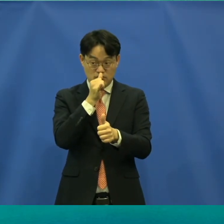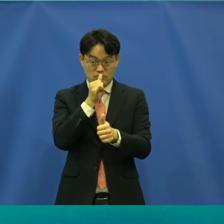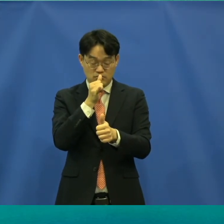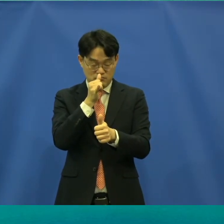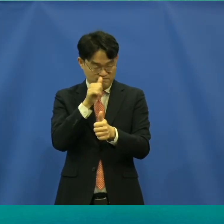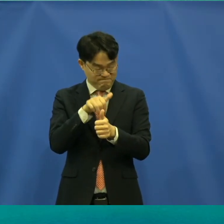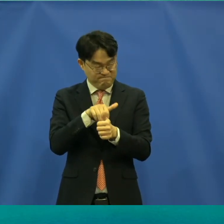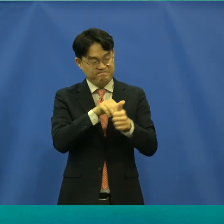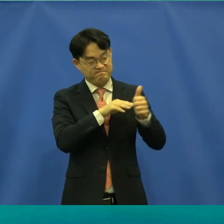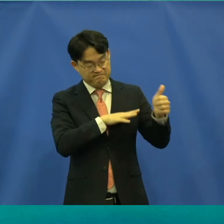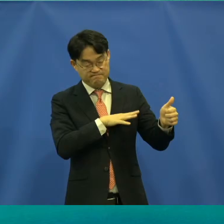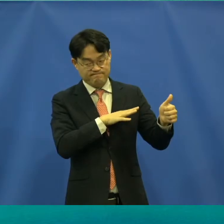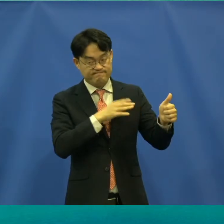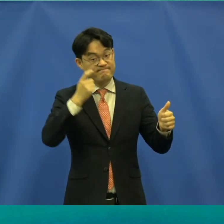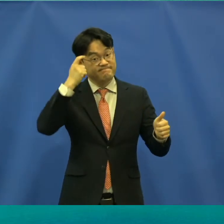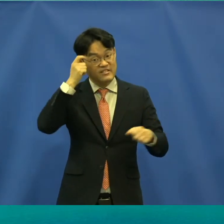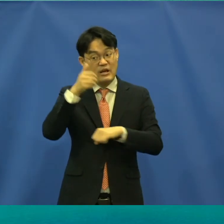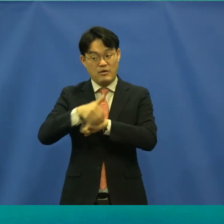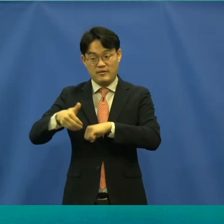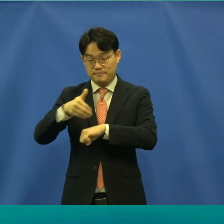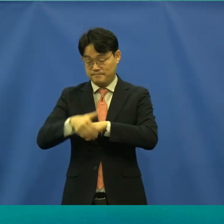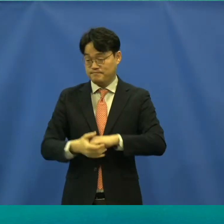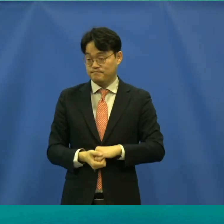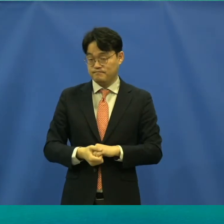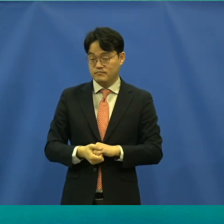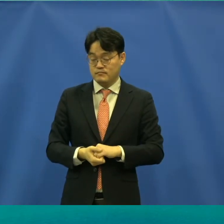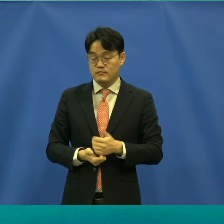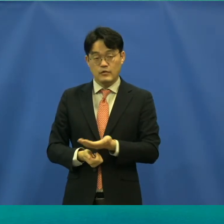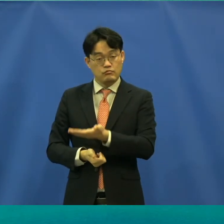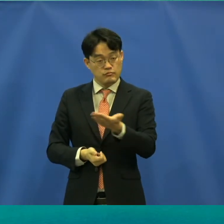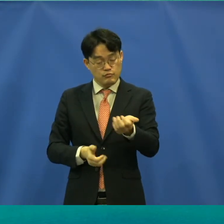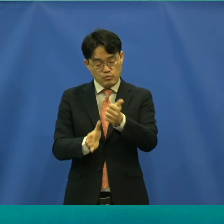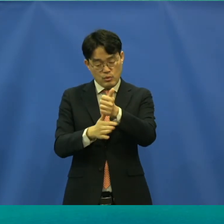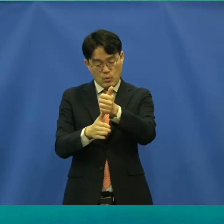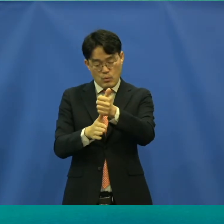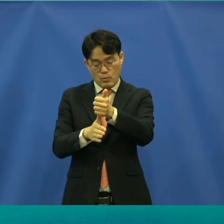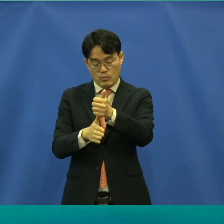자, 우리가 요나서를 읽다 보면 깜짝 놀라게 되는데요.